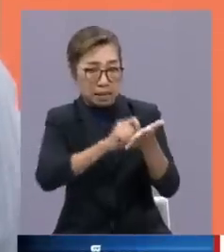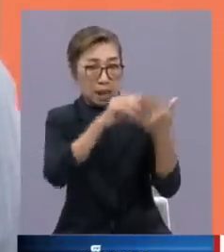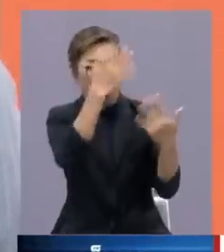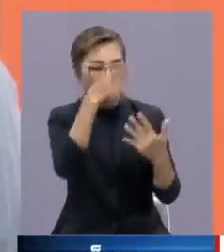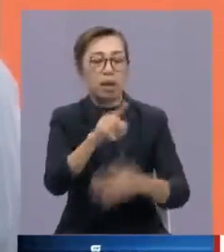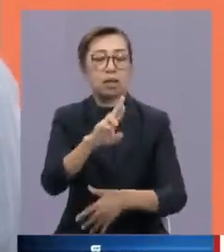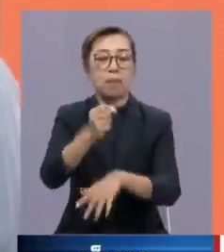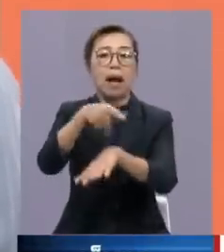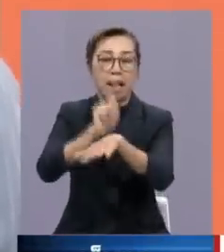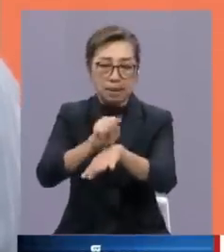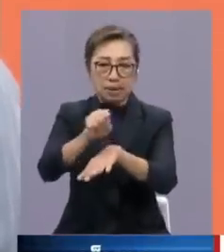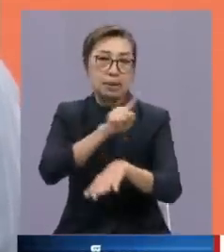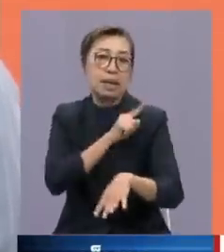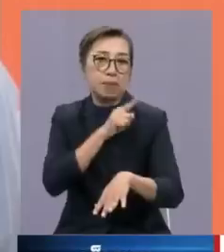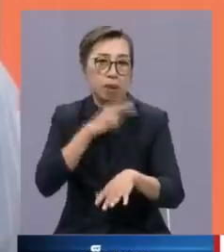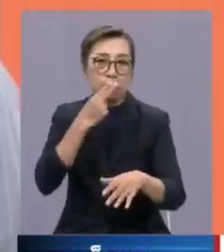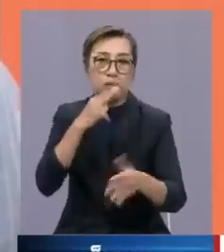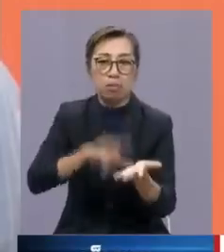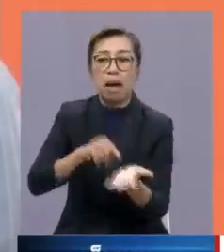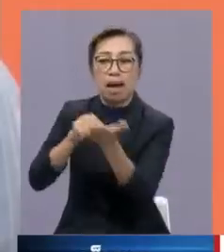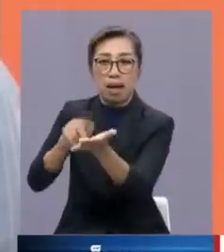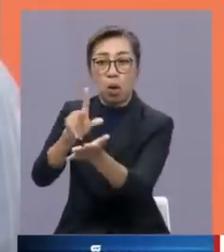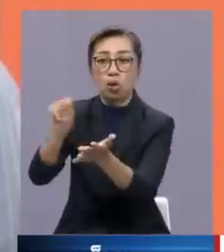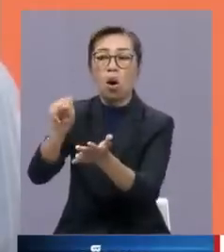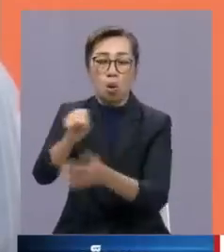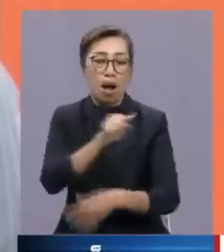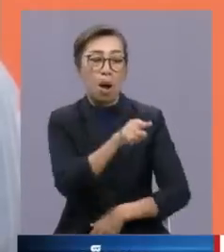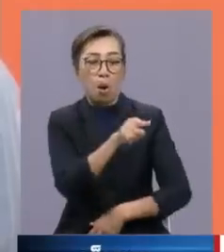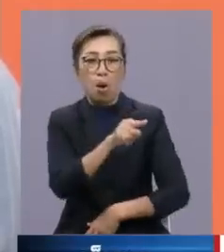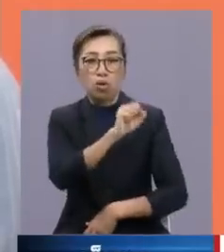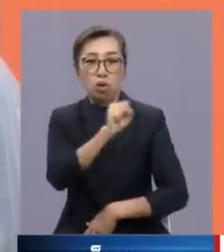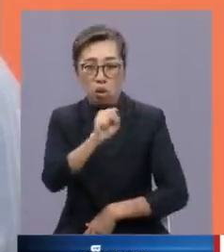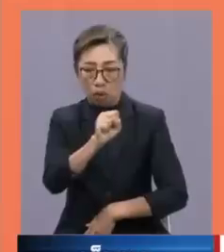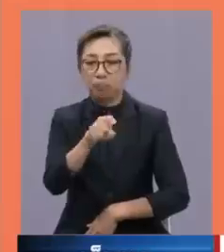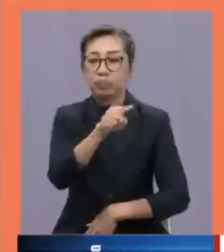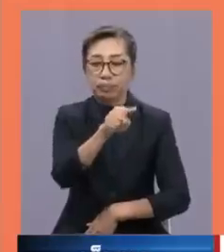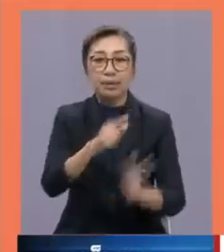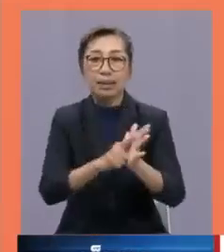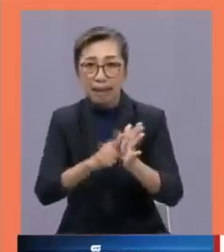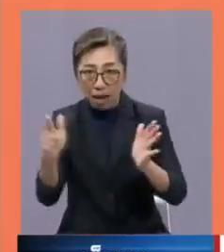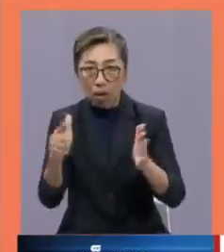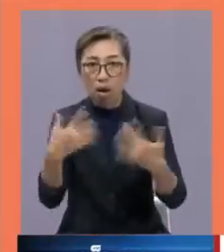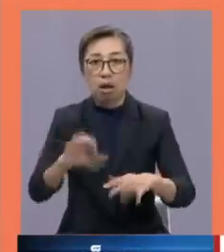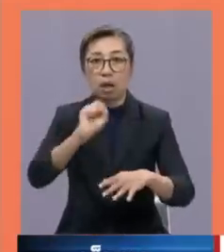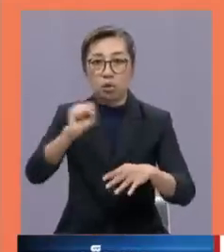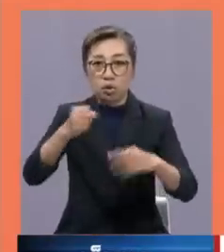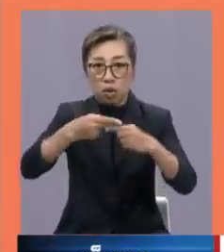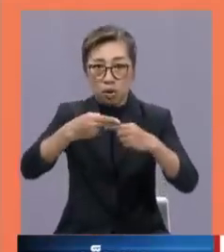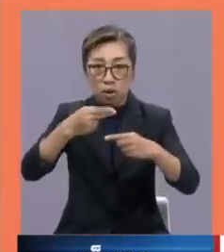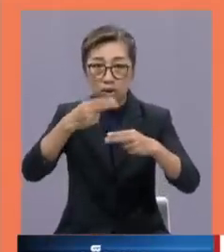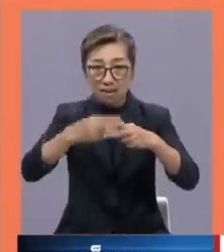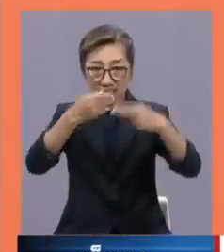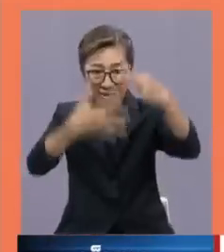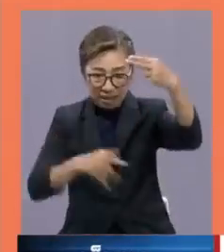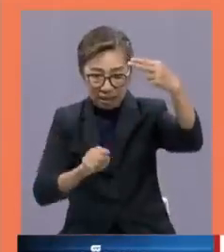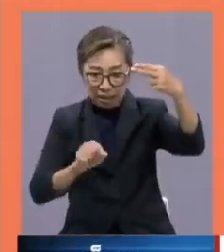ถึงการลาออกของสมาชิกแล้วก็แจ้งเรื่องเลื่อนการเลื่อนลำดับของส.ส.บัญชีรายชื่อขึ้นมาแทนด้วยกระบวน